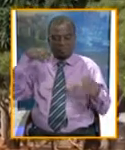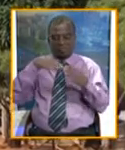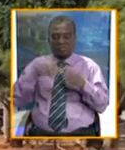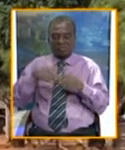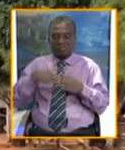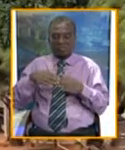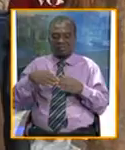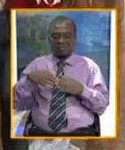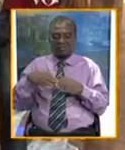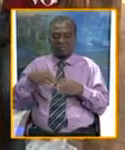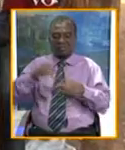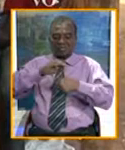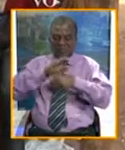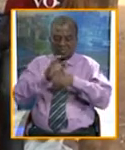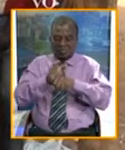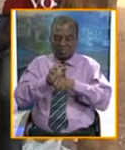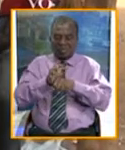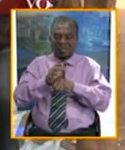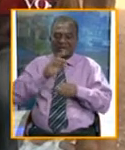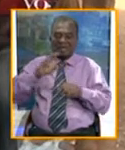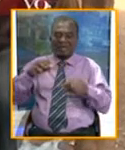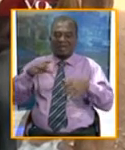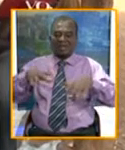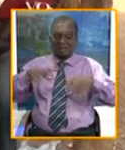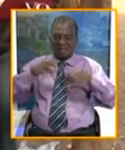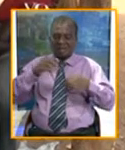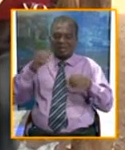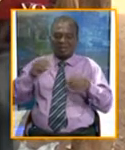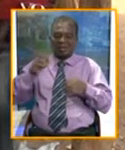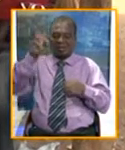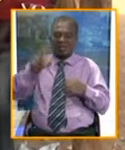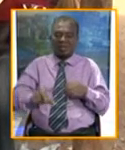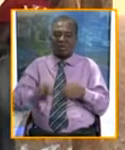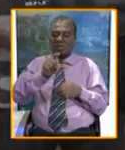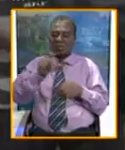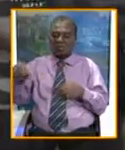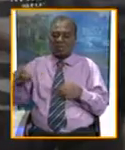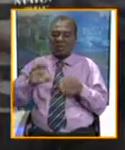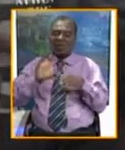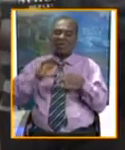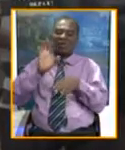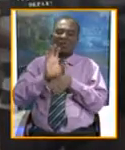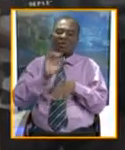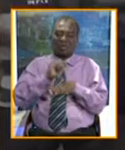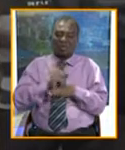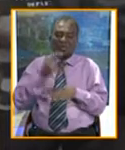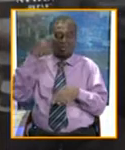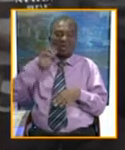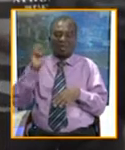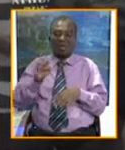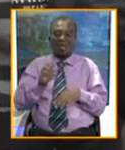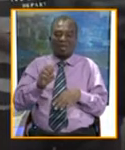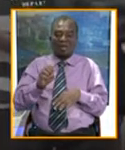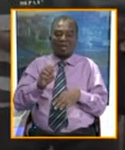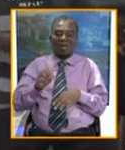la propagation actuelle de la COVID-19 est la vision de la Croix-Rouge Côte d'Ivoire. Pour elle, un accent particulier doit être mis sur